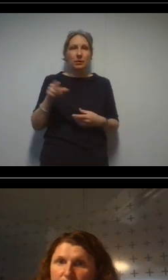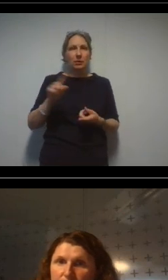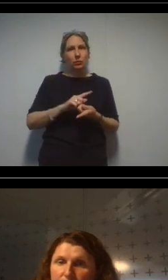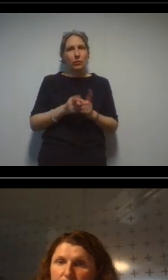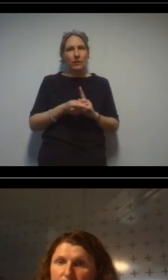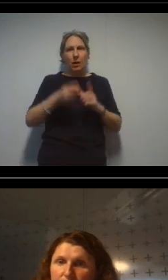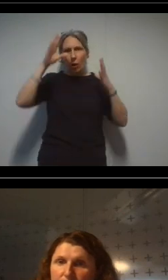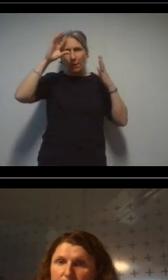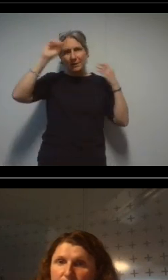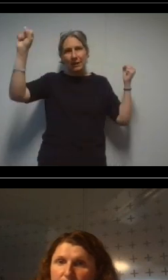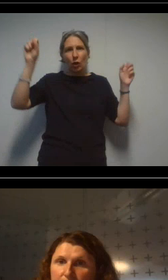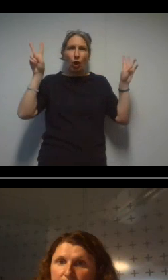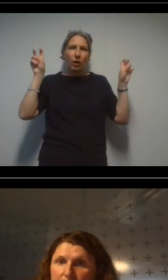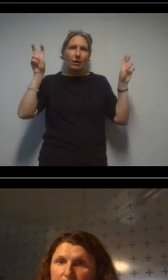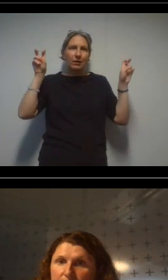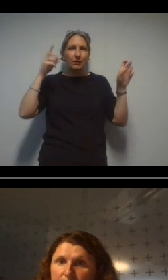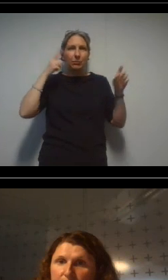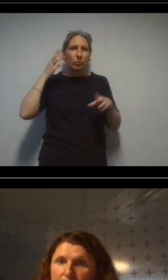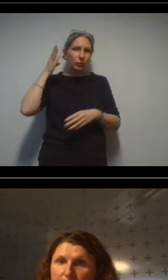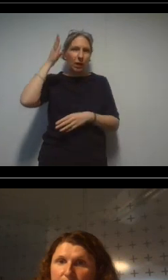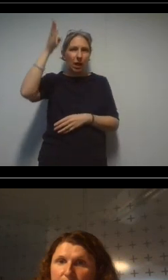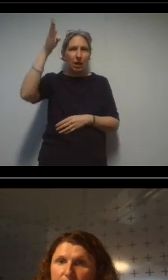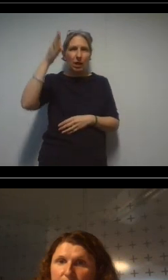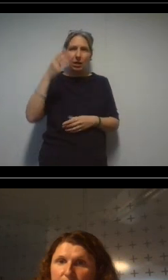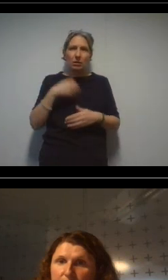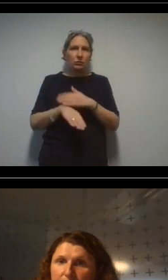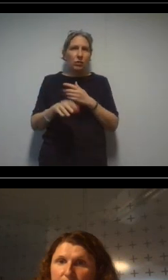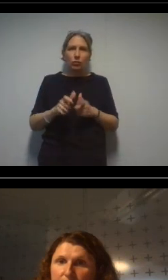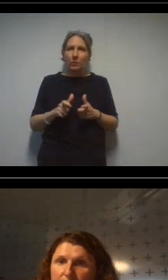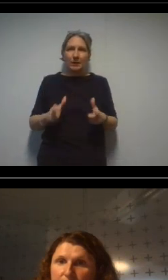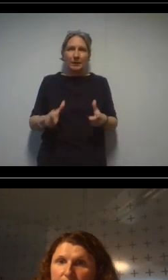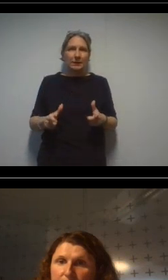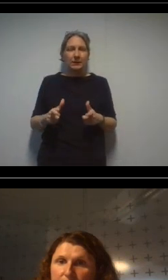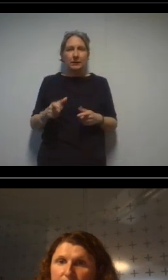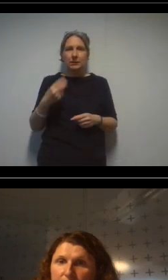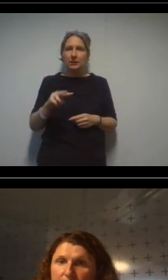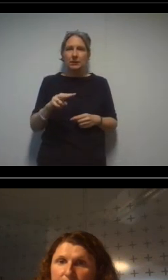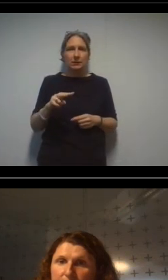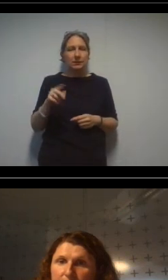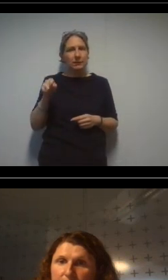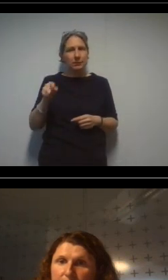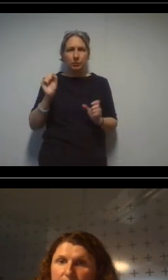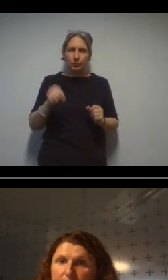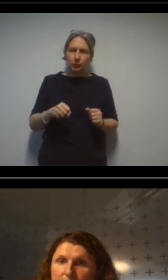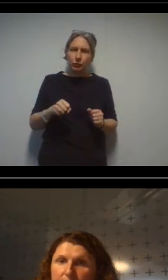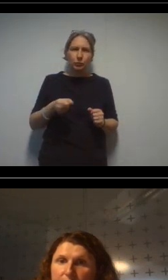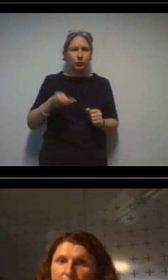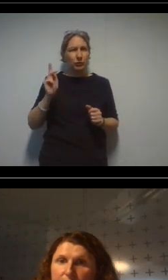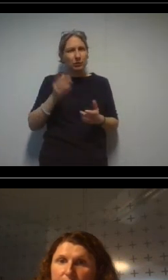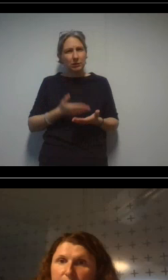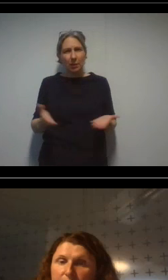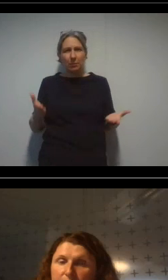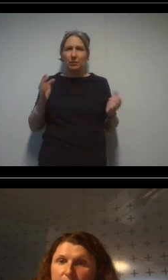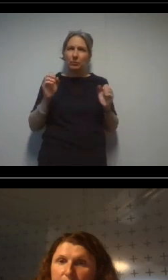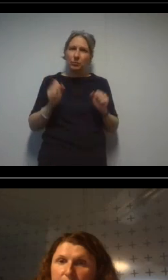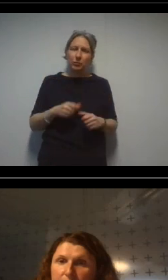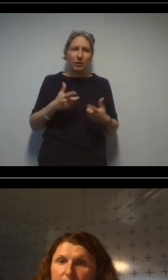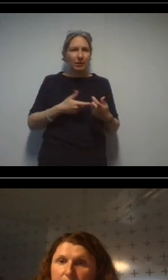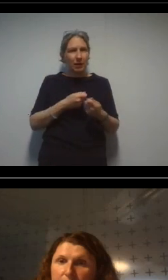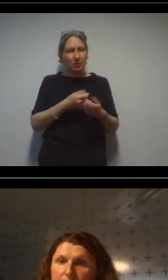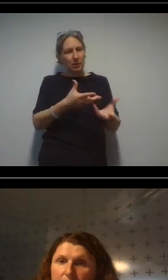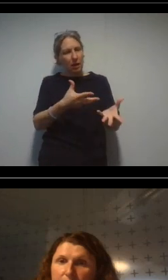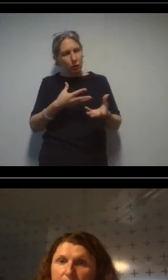dans l'entreprise. Ça va être vraiment eux qui vont aussi appréhender beaucoup plus facilement et avec plus de simplicité des actions ou le fait d'accueillir